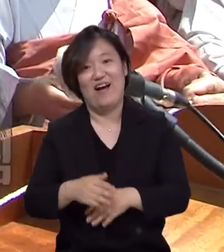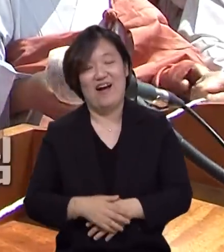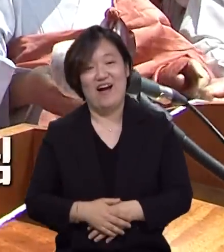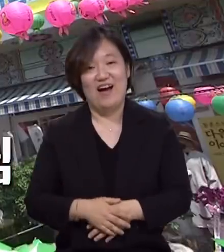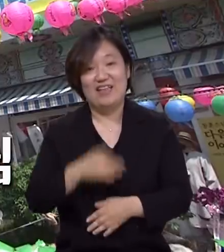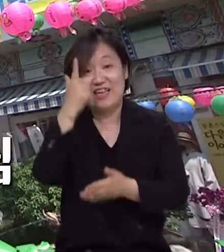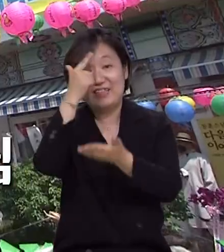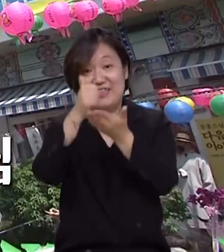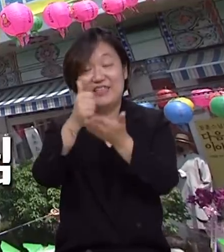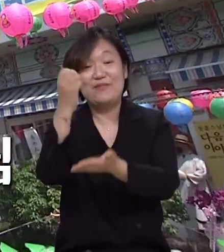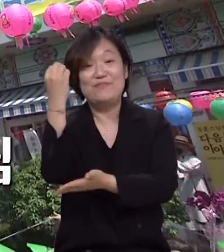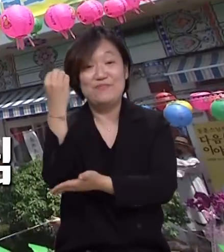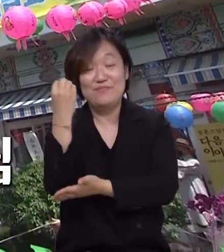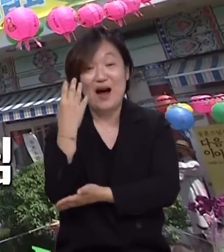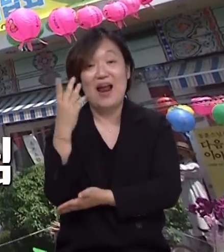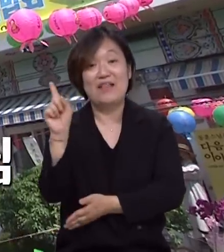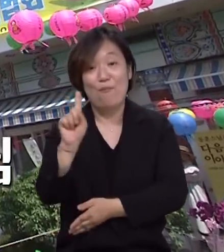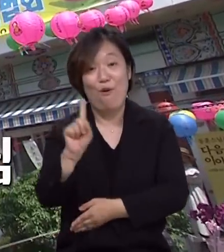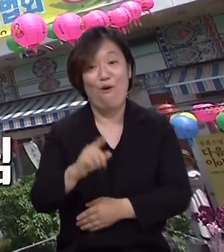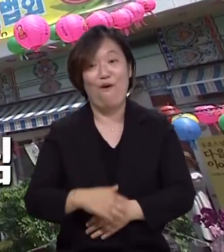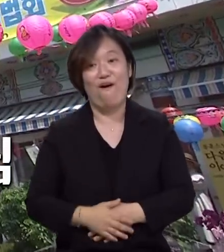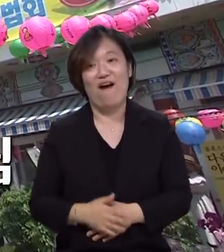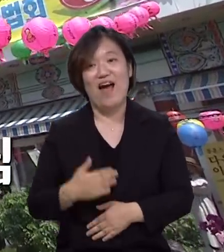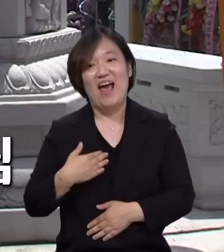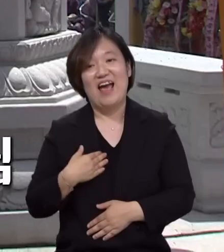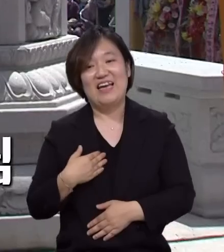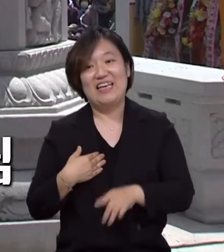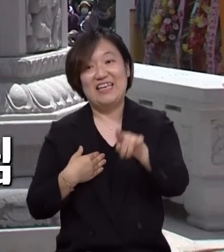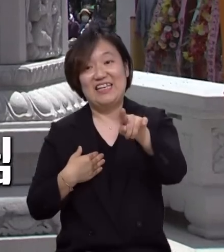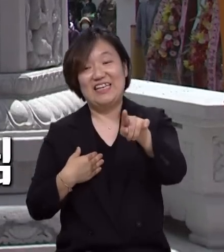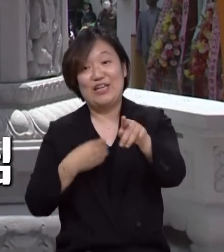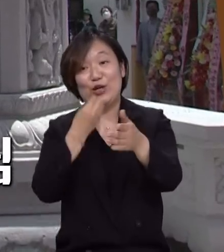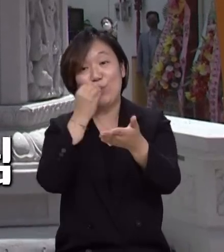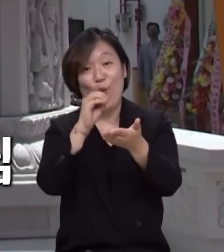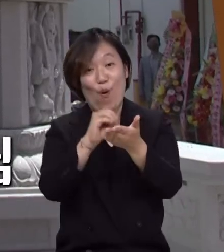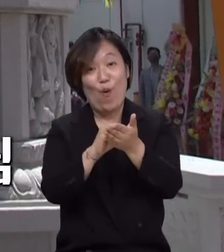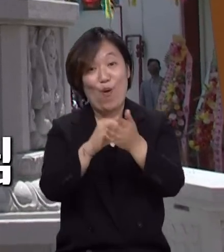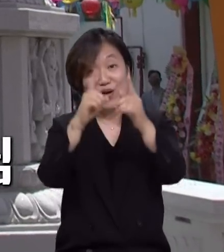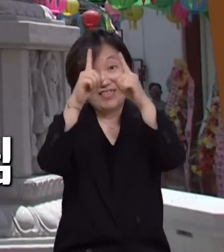말씀이이 탑이 그때 내가